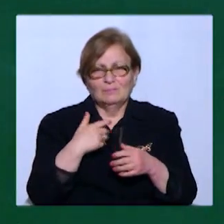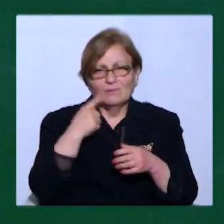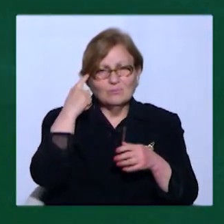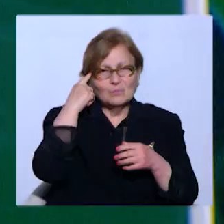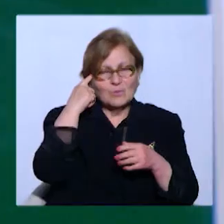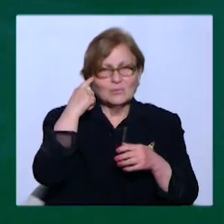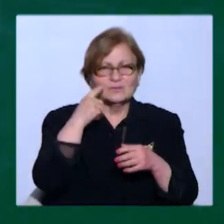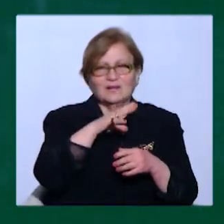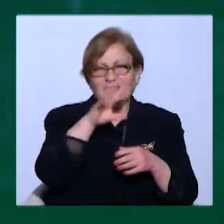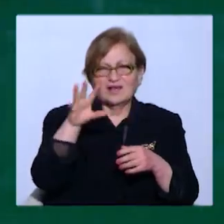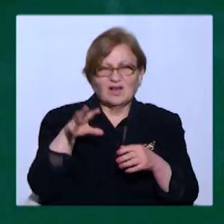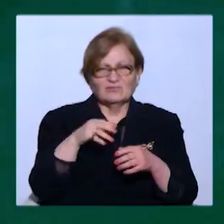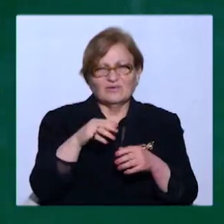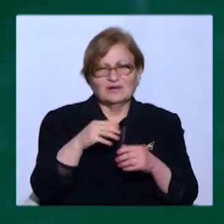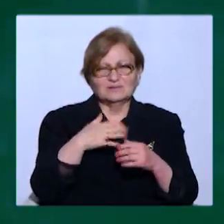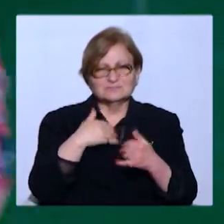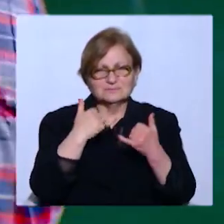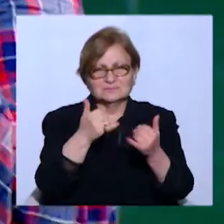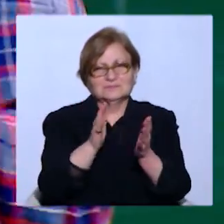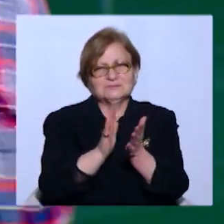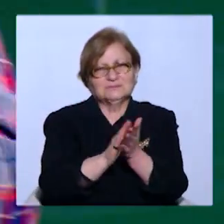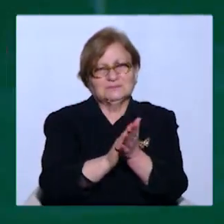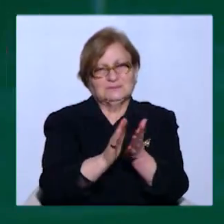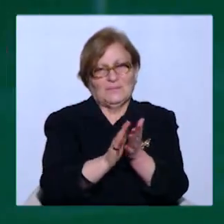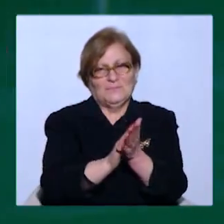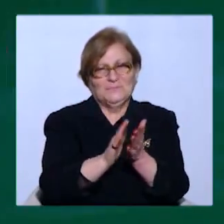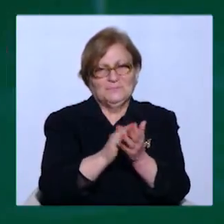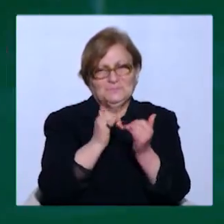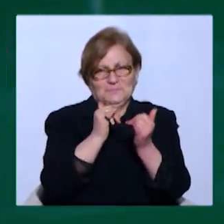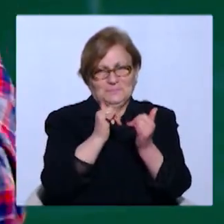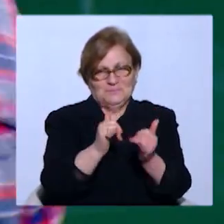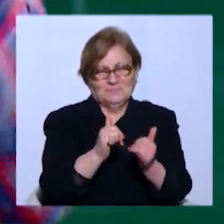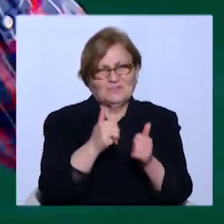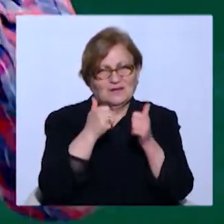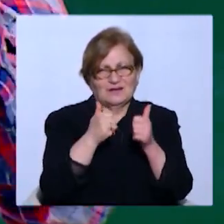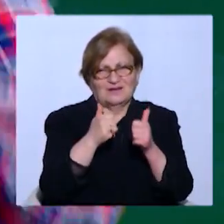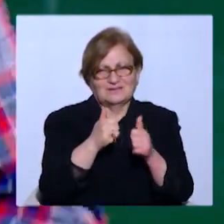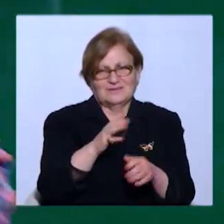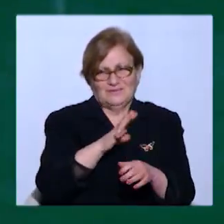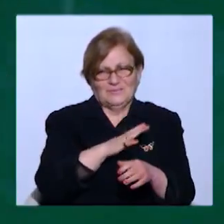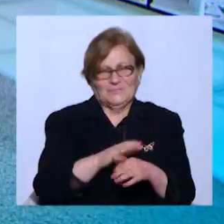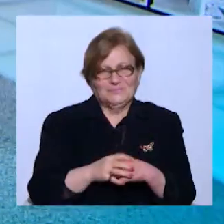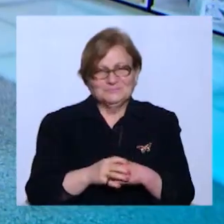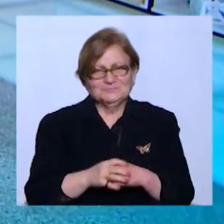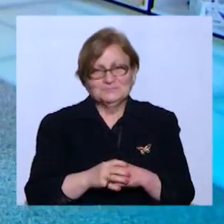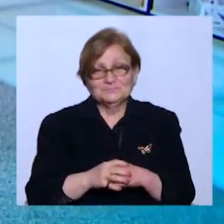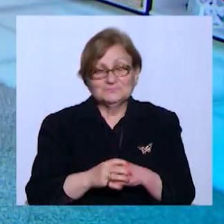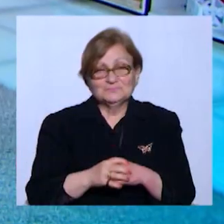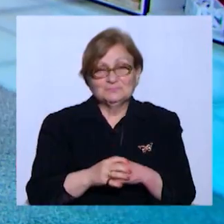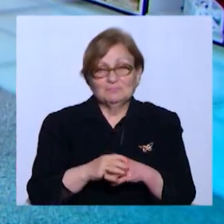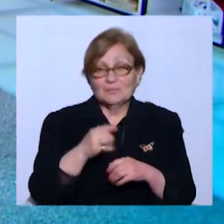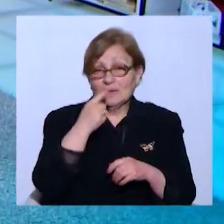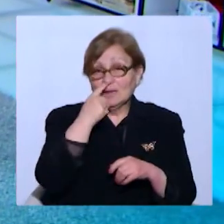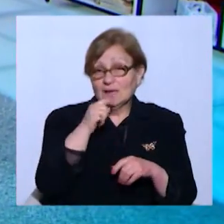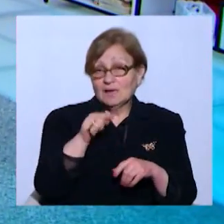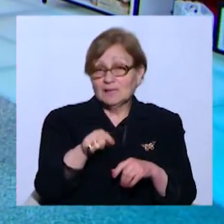ყველამ ტაში დავიმსახურეთ. აი, აუცილებლად უნდა დაუკრათ ერთმანეთს ტაში. ძალიან მაგარი იყო. აქვე